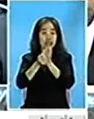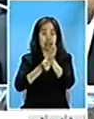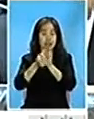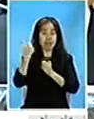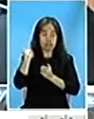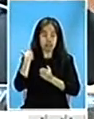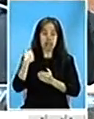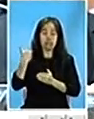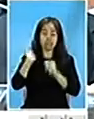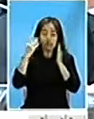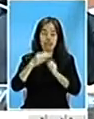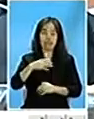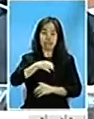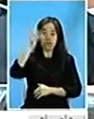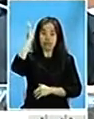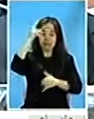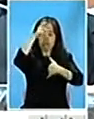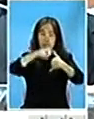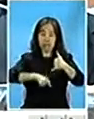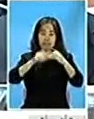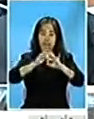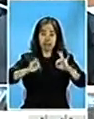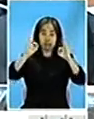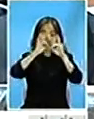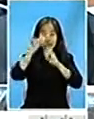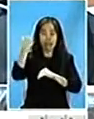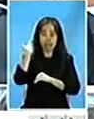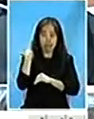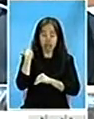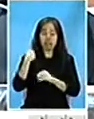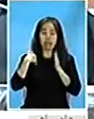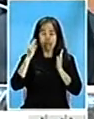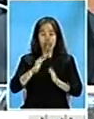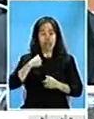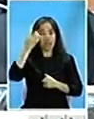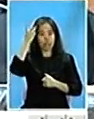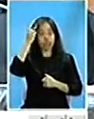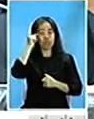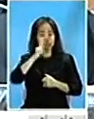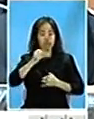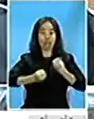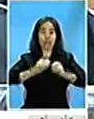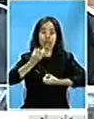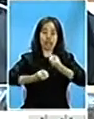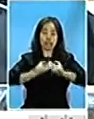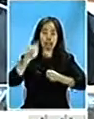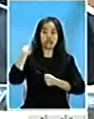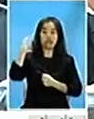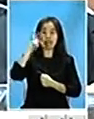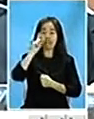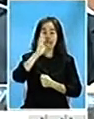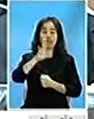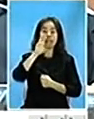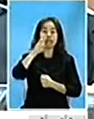ผู้ที่ประสงค์จะอภิปรายและเป็นบุคคลที่มีความจำเป็นและสำคัญที่พวกกระผมเห็นว่าควรจะได้แสดงความเห็นที่เป็นประโยชน์กับสภา